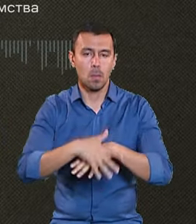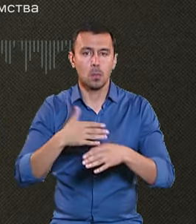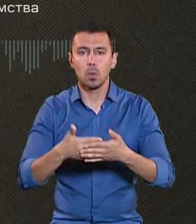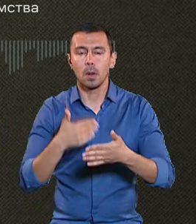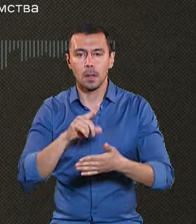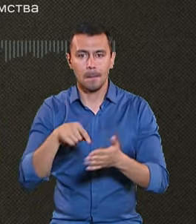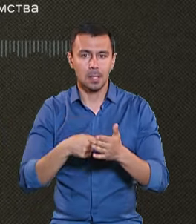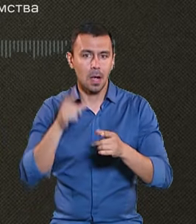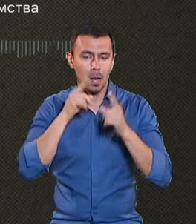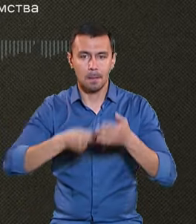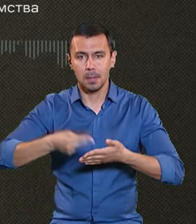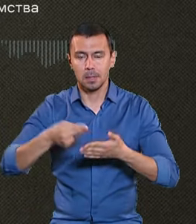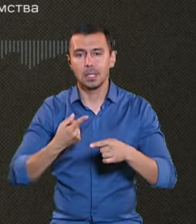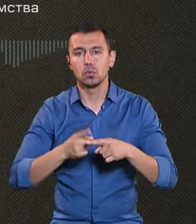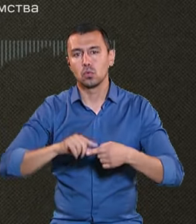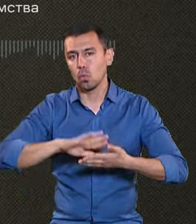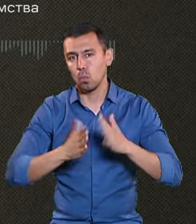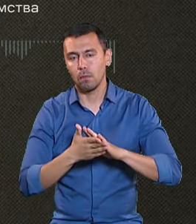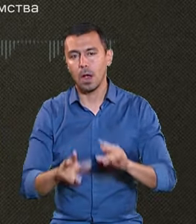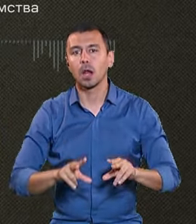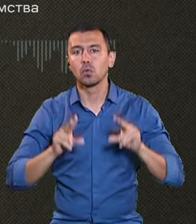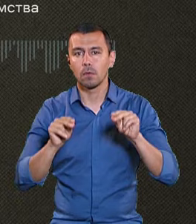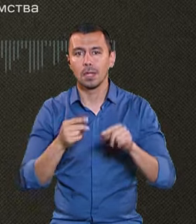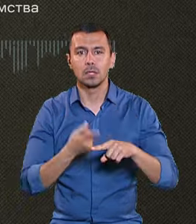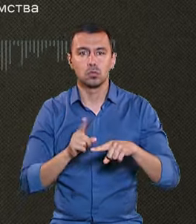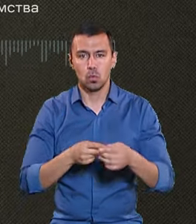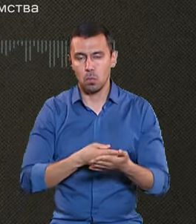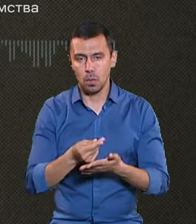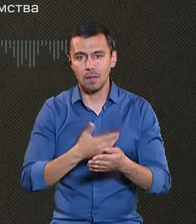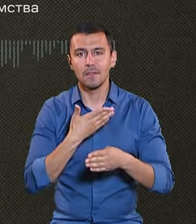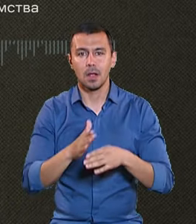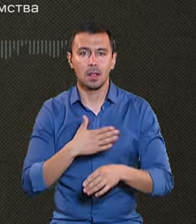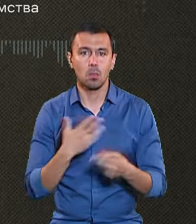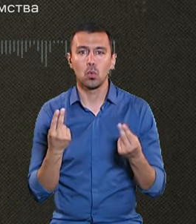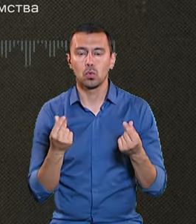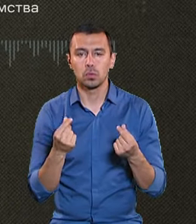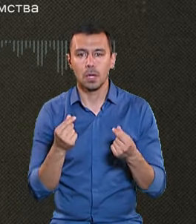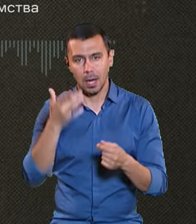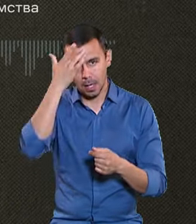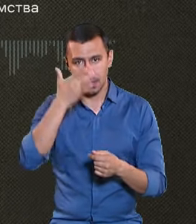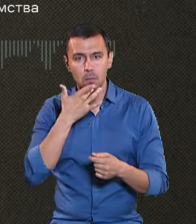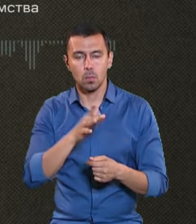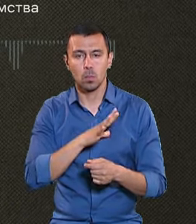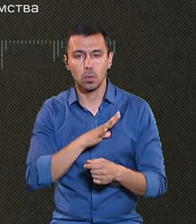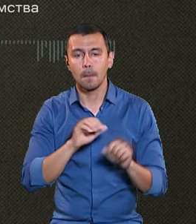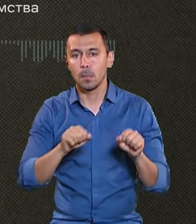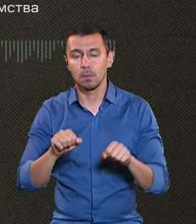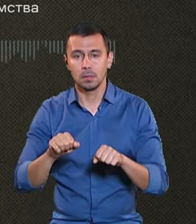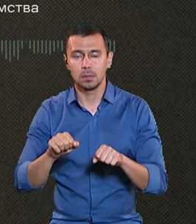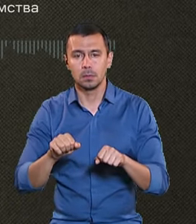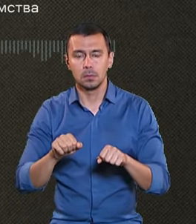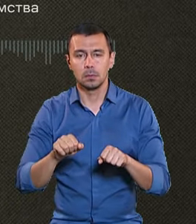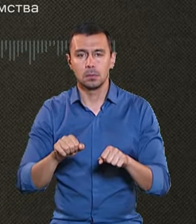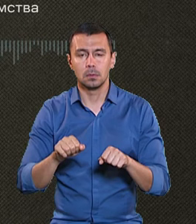Попередня міська рада підписала дану умову і гарантувала дану оплату. Виділяють нам кошти літом, коли можемо своїми силами трохи